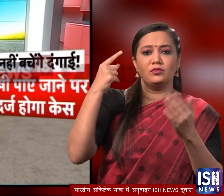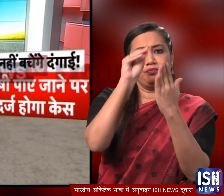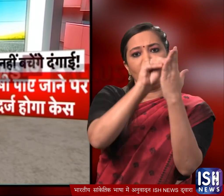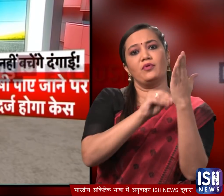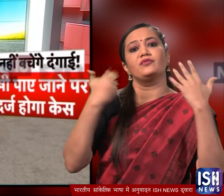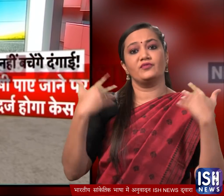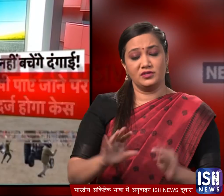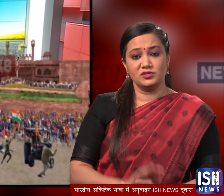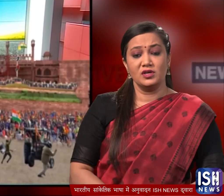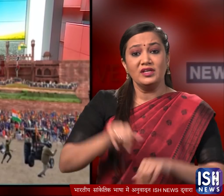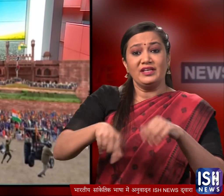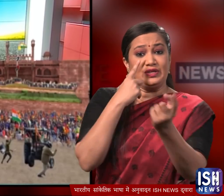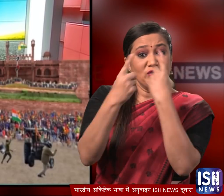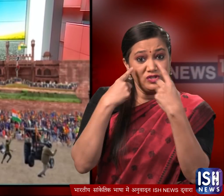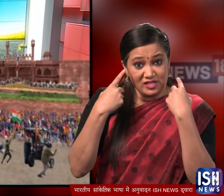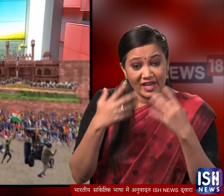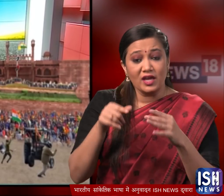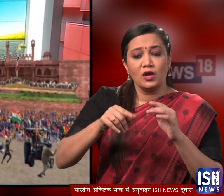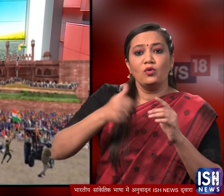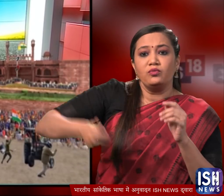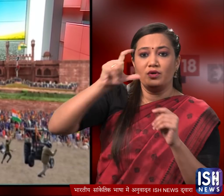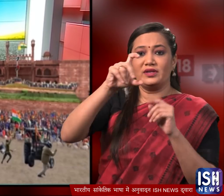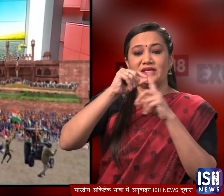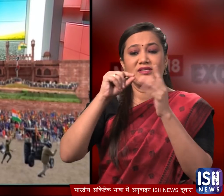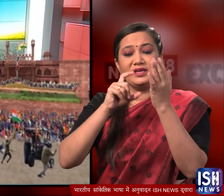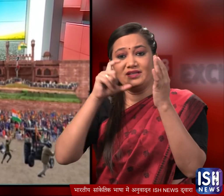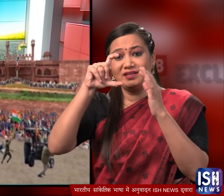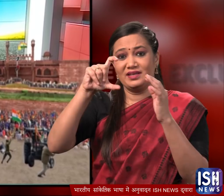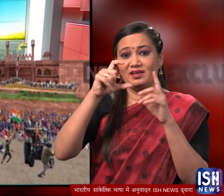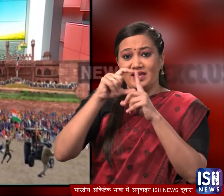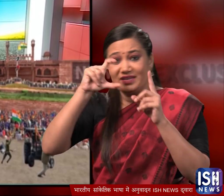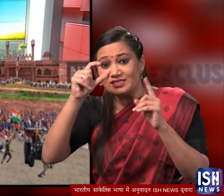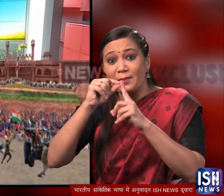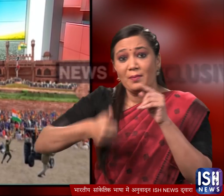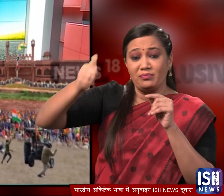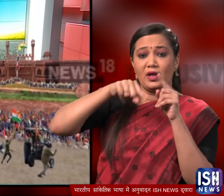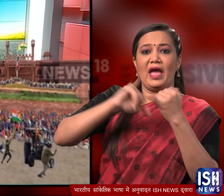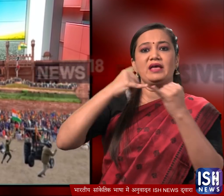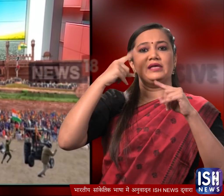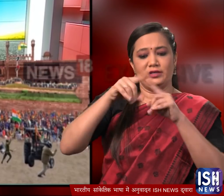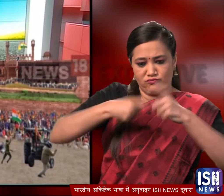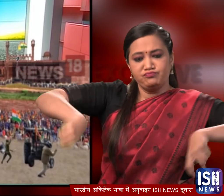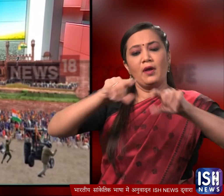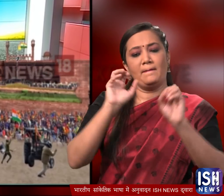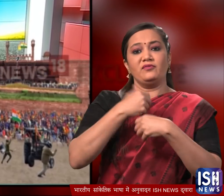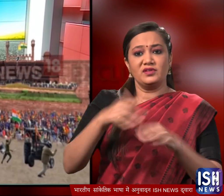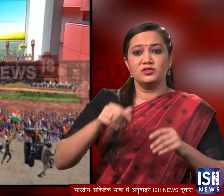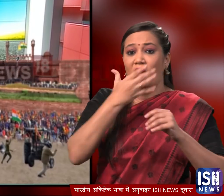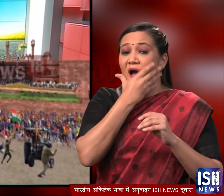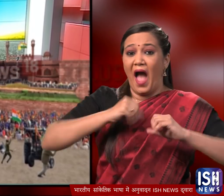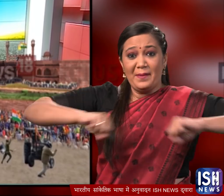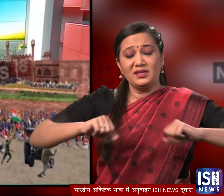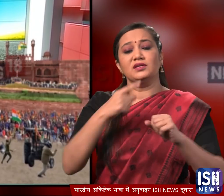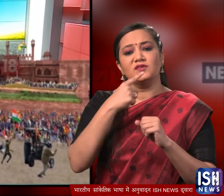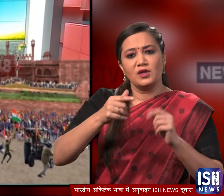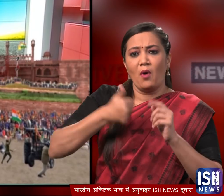होगा। और इस पूरे मामले की जांच के लिए डीसीपी स्तर के अधिकारी की अगुवाई में एसआईटी के गठन की भी तैयारी है। साथ ही गृह मंत्री अमित शाह ने